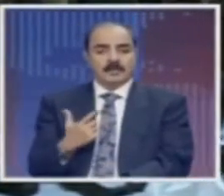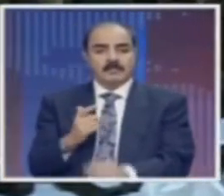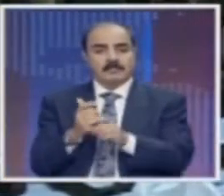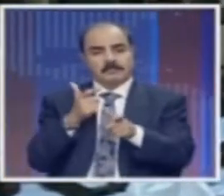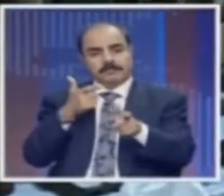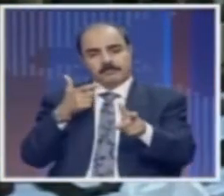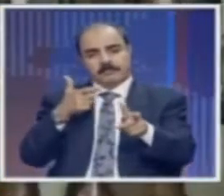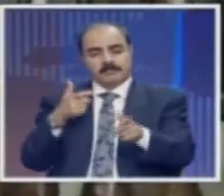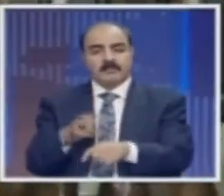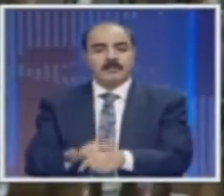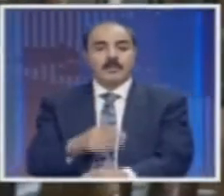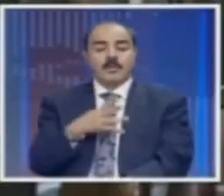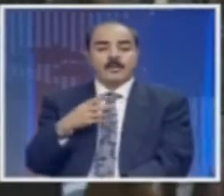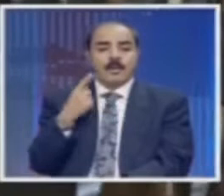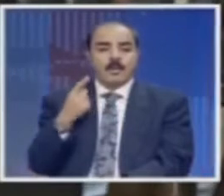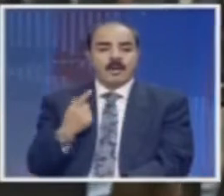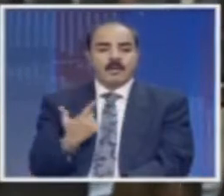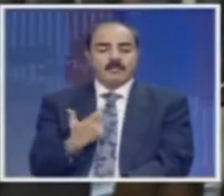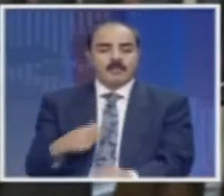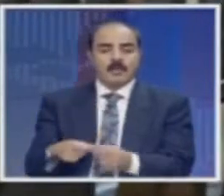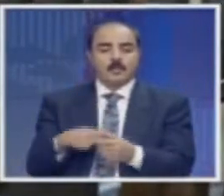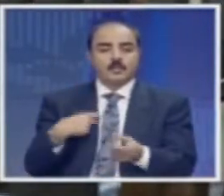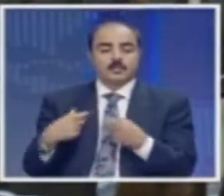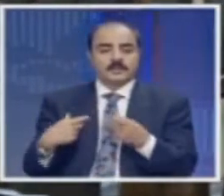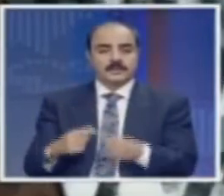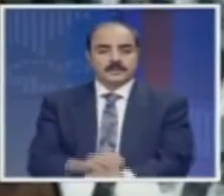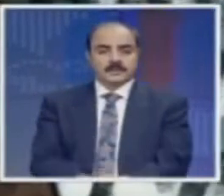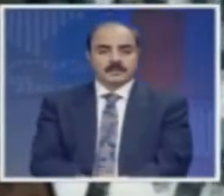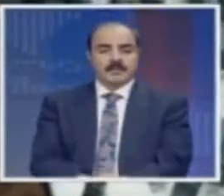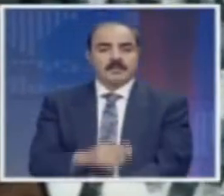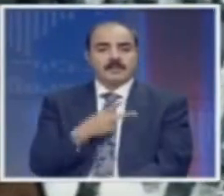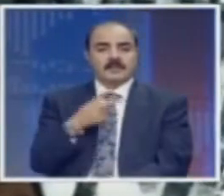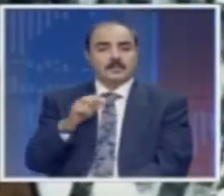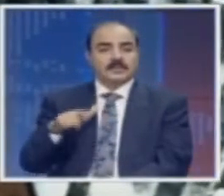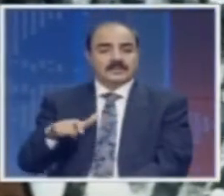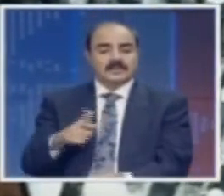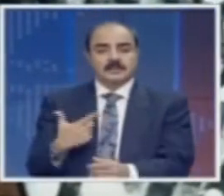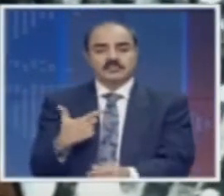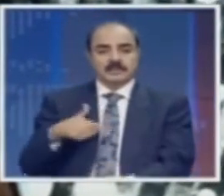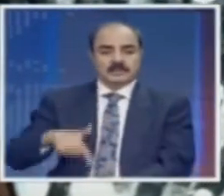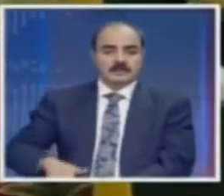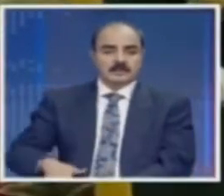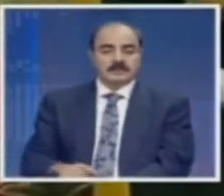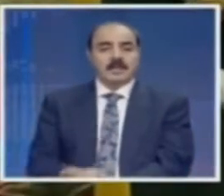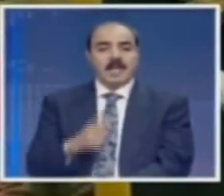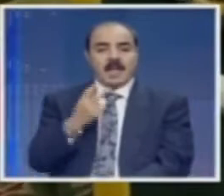و845 بندقية، و401 بندقية آلية، و260 مسدسا،